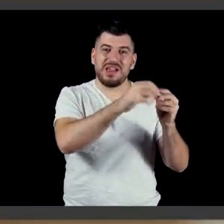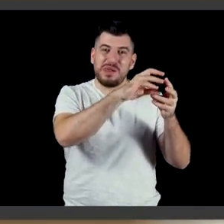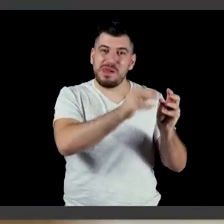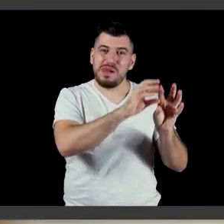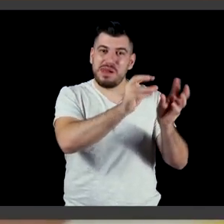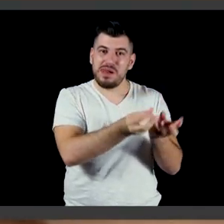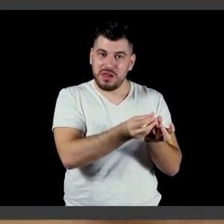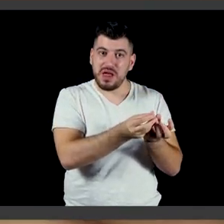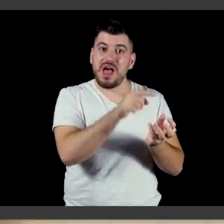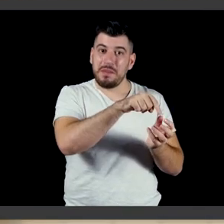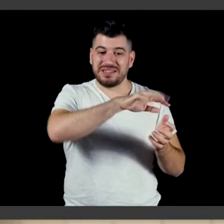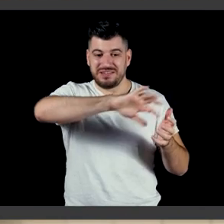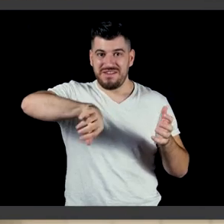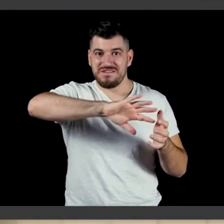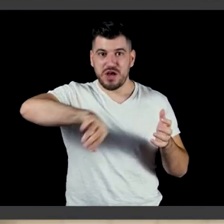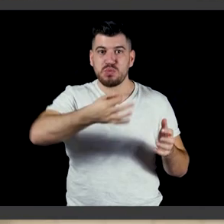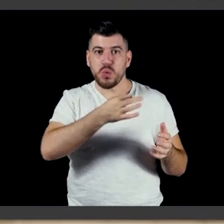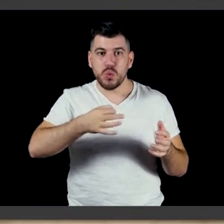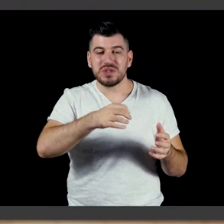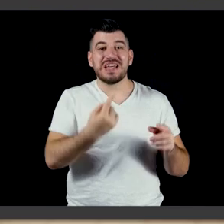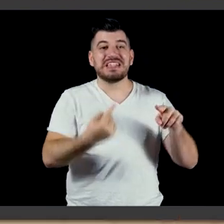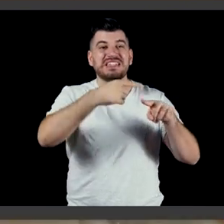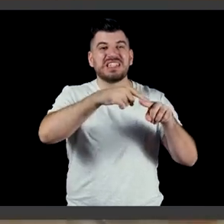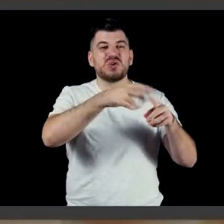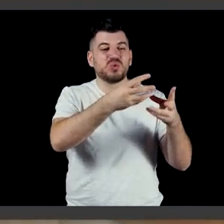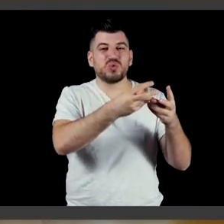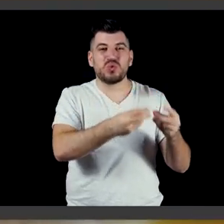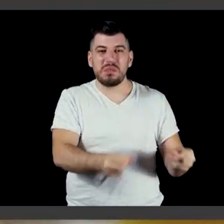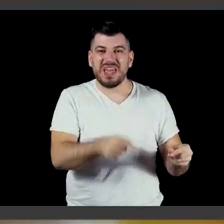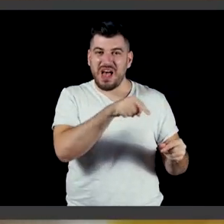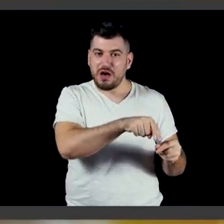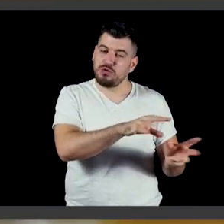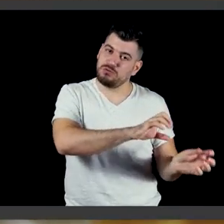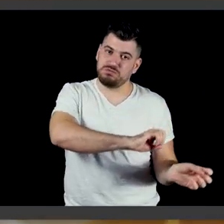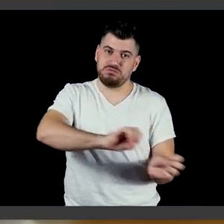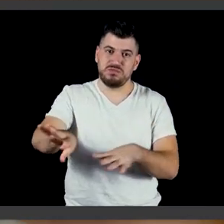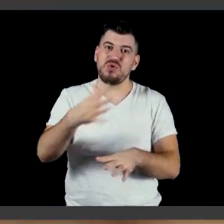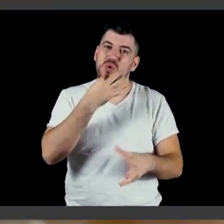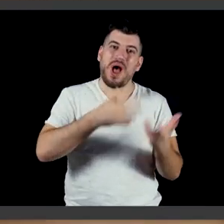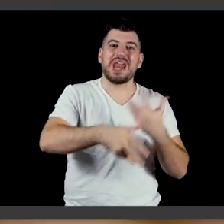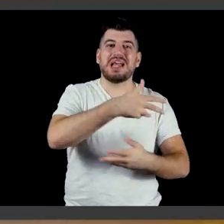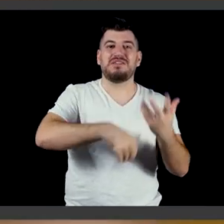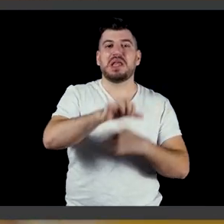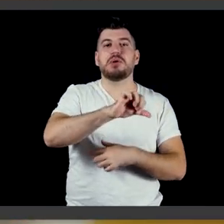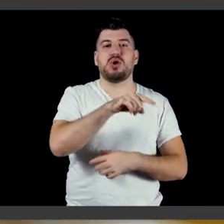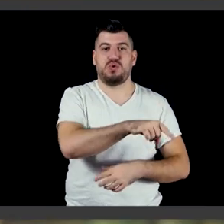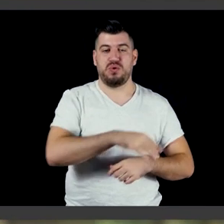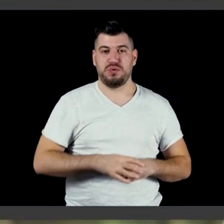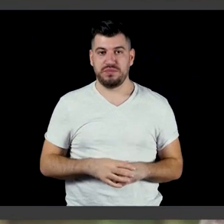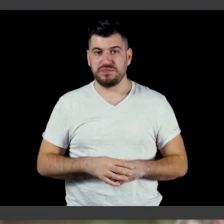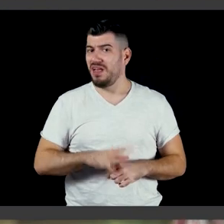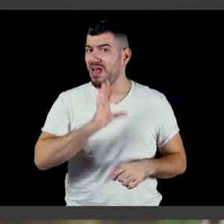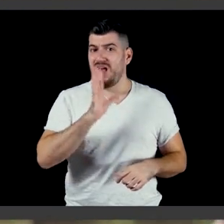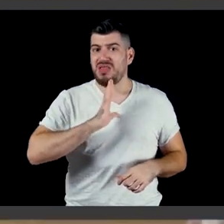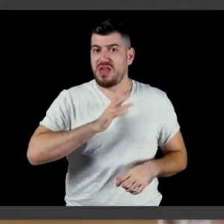τώρα και βγάζουμε τα κουκούτσια και το ζουμί που έχει μέσα, γιατί το ζουμί δεν είναι πια χυμός πορτοκαλιού, είναι χυμός νερό, γιατί το χυμός πορτοκάλι έχει πάει μέσα στο νερό. Οπότε δεν